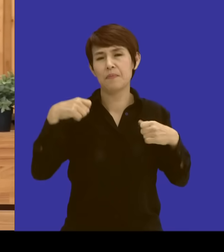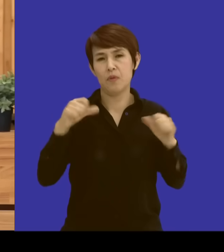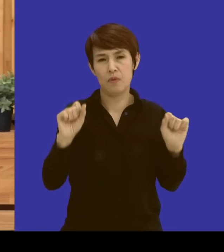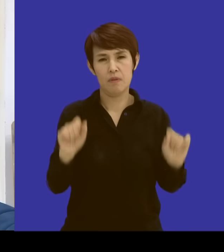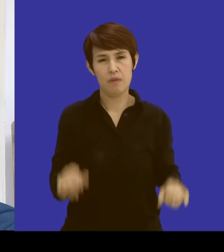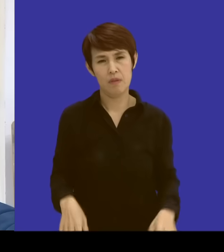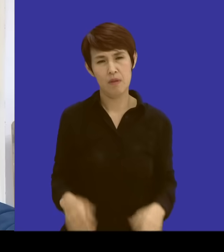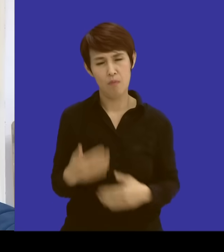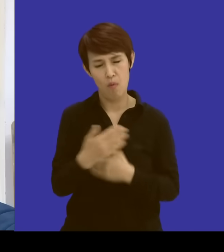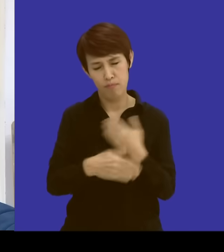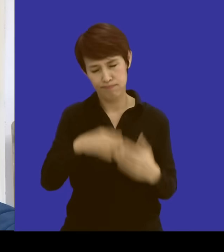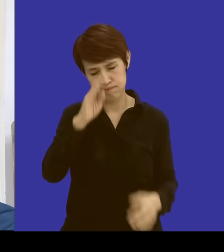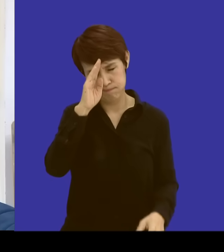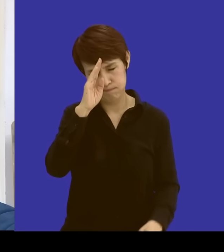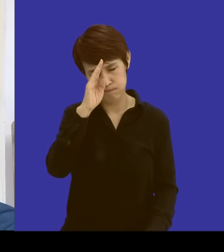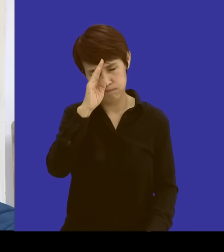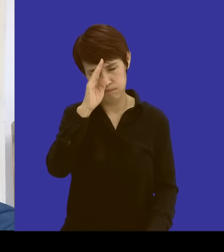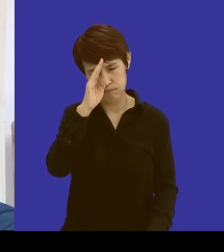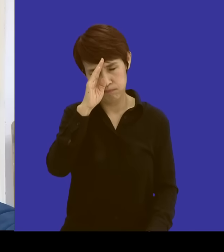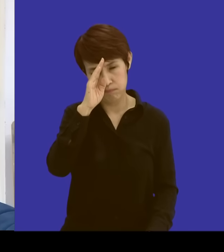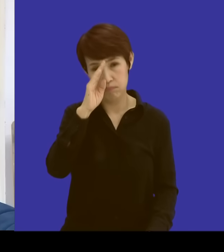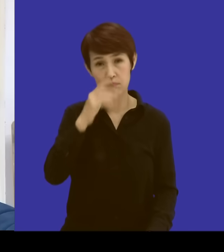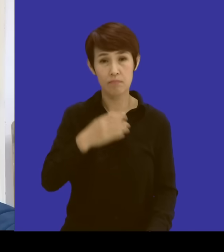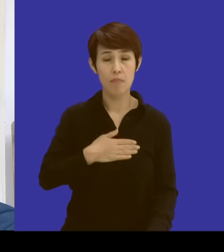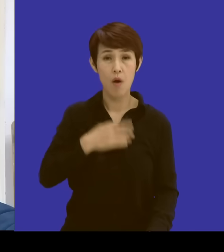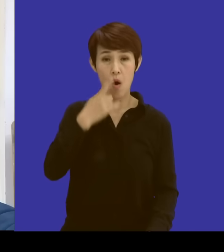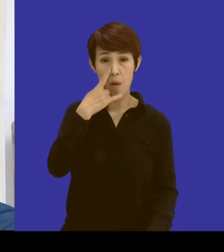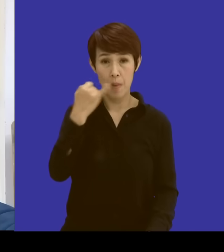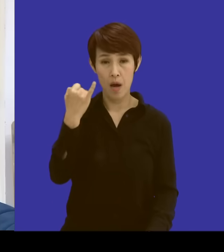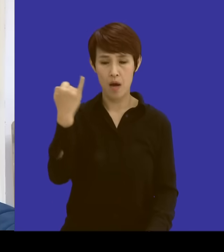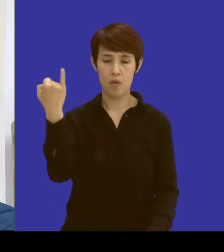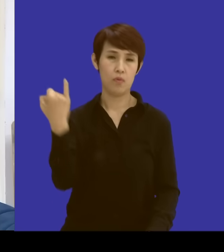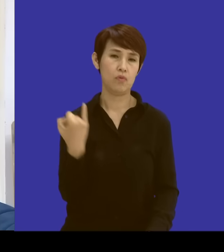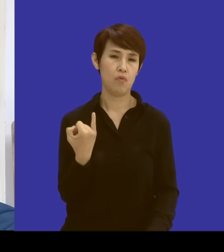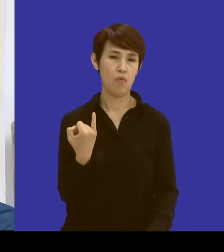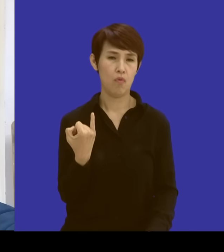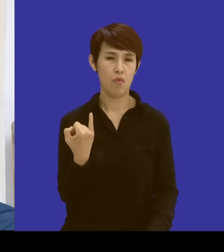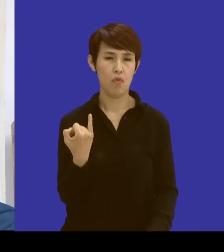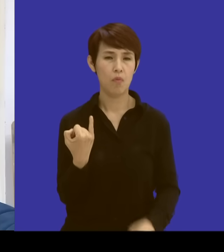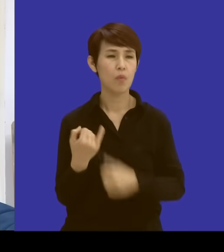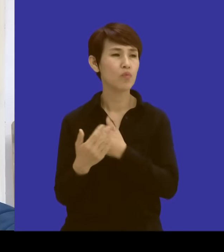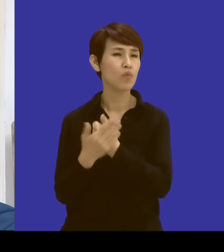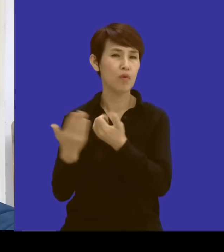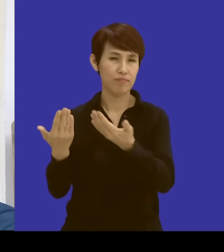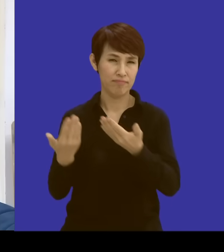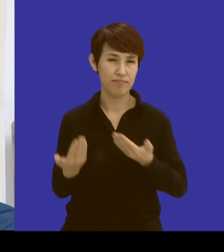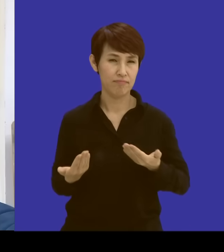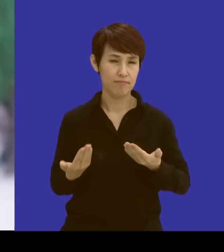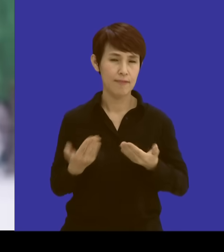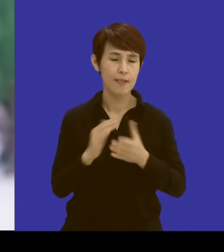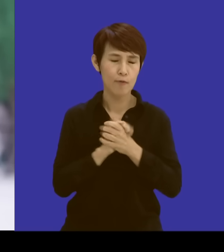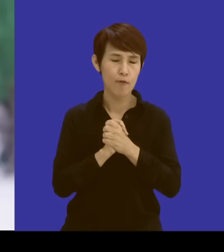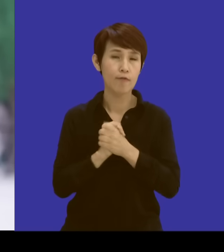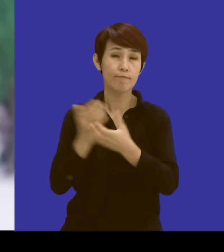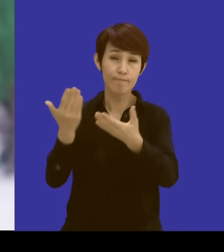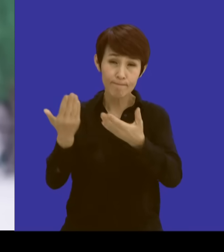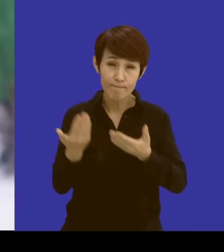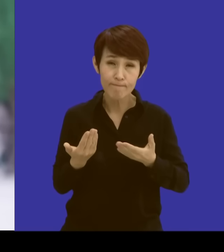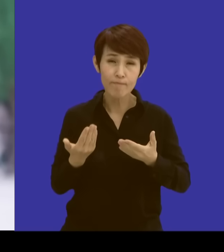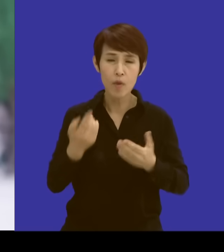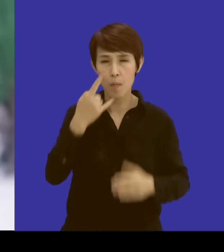이제 몸이 굉장히 안 좋은 상태니까 어머니가 저희 집에 오셨어요. 네. 근데 좀 몸도 일도 도와주시고 기도해 주시러